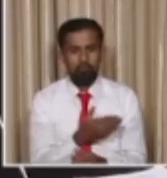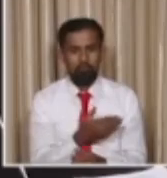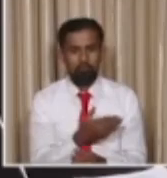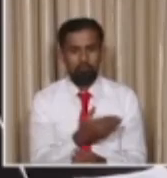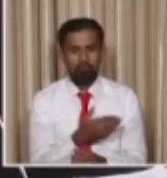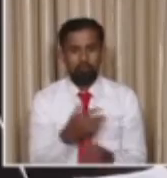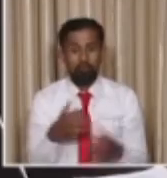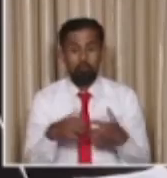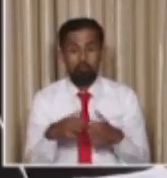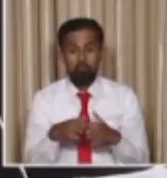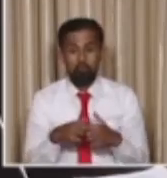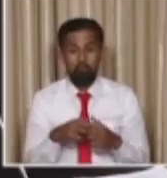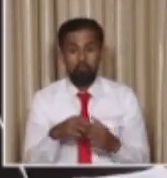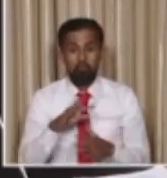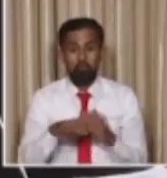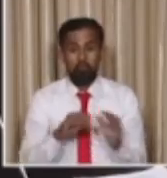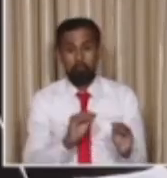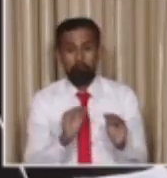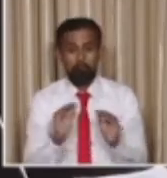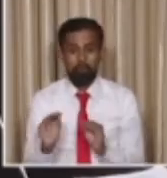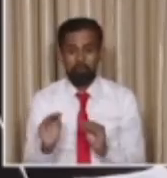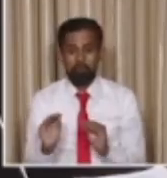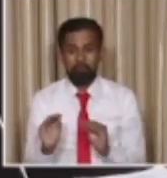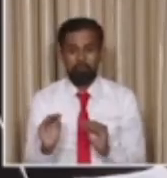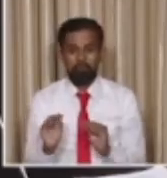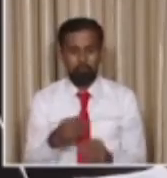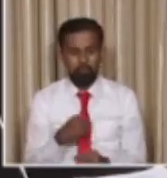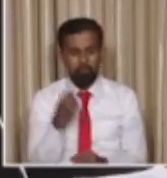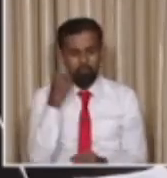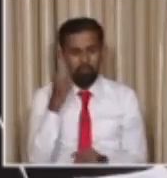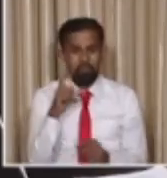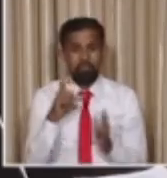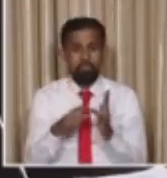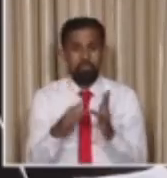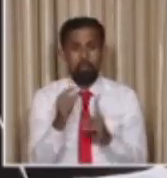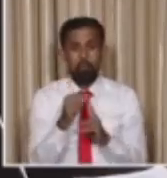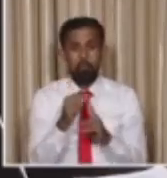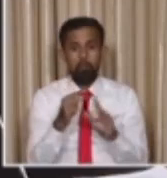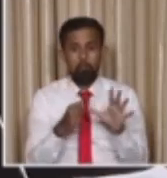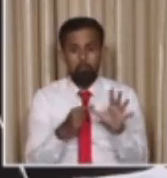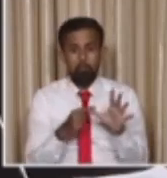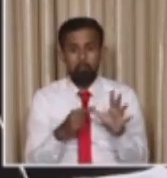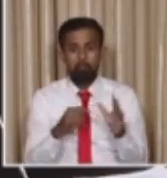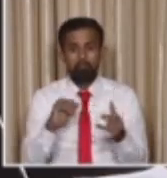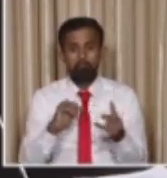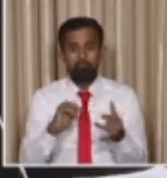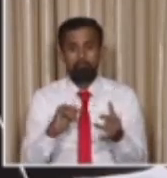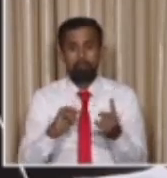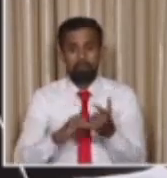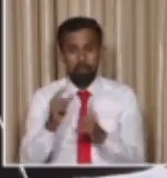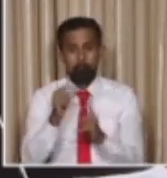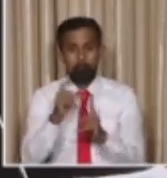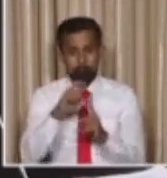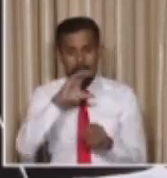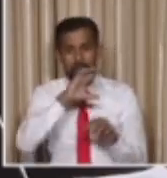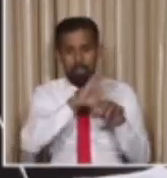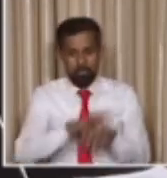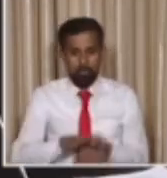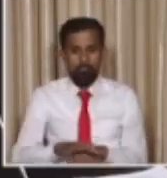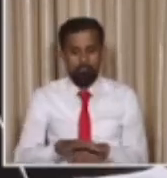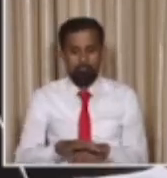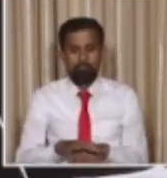මේ අර්බුදයෙන් පස්සේ ඇතිවෙච්ච තත්ත්වය. මට මතකයි කෝප්ප ආයතනයේට මේ SPC එක ගෙන්නුවා. ඒ